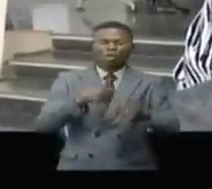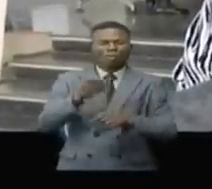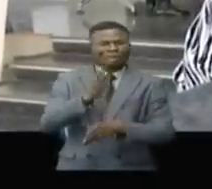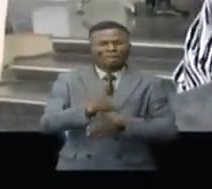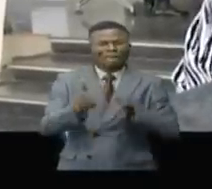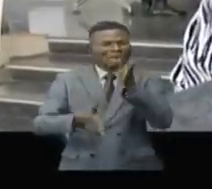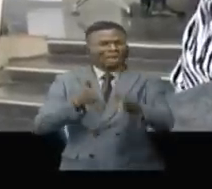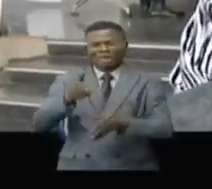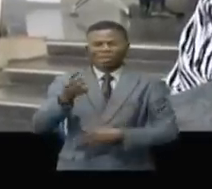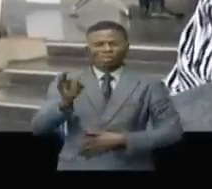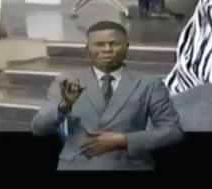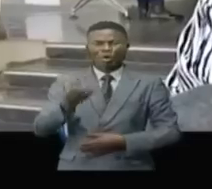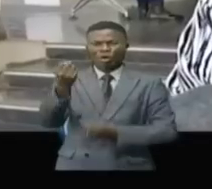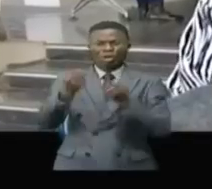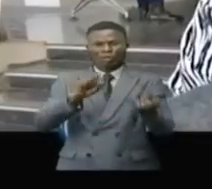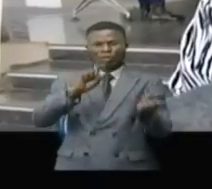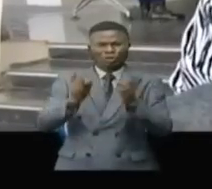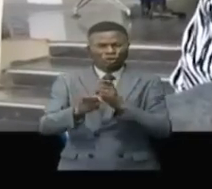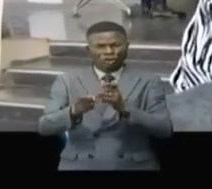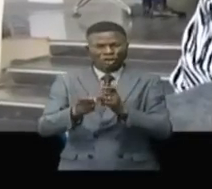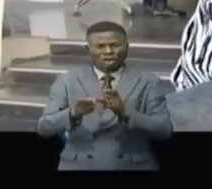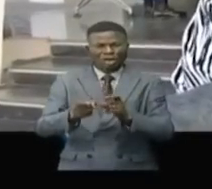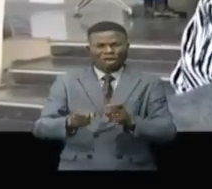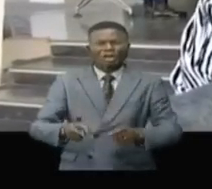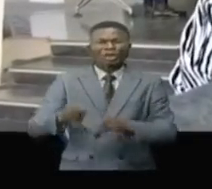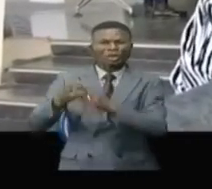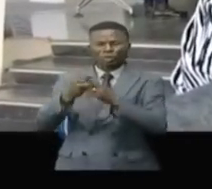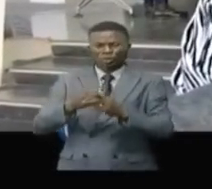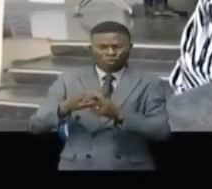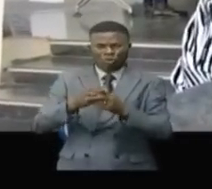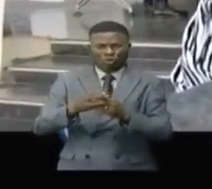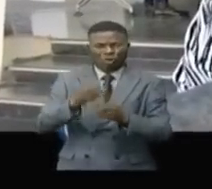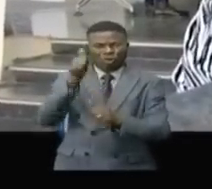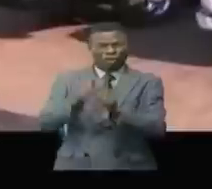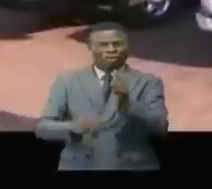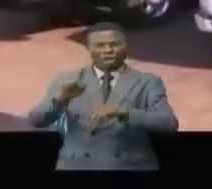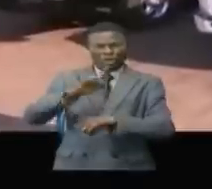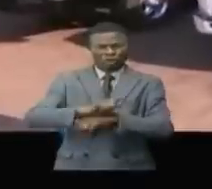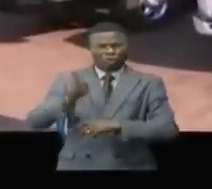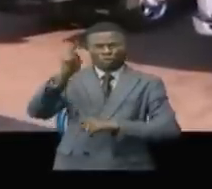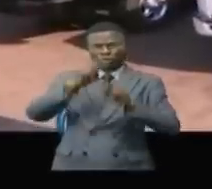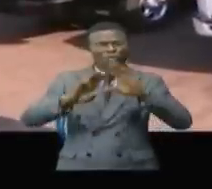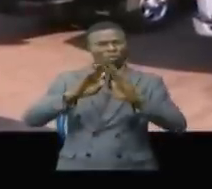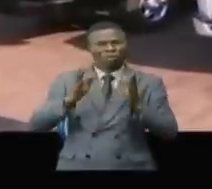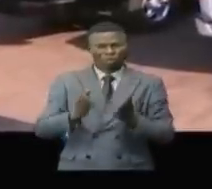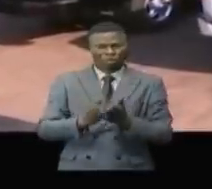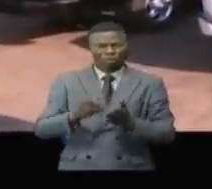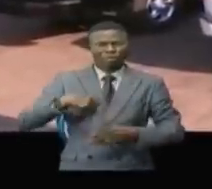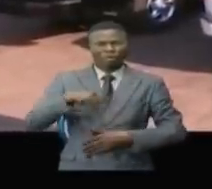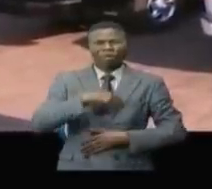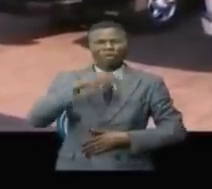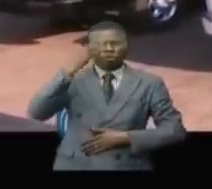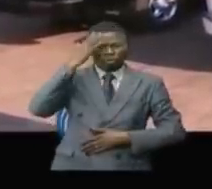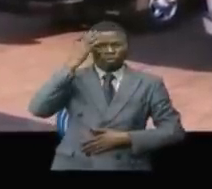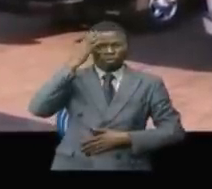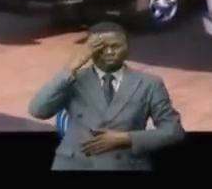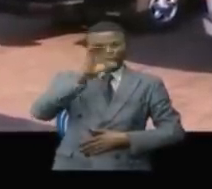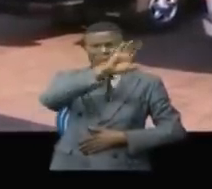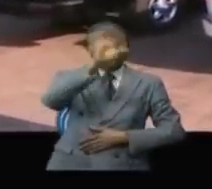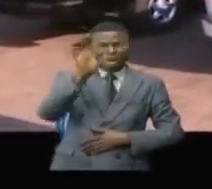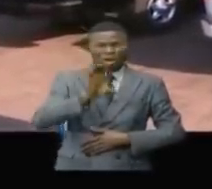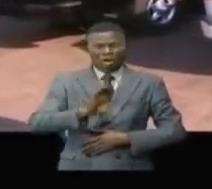véhicules changent le quotidien sécuritaire de notre population. Nous savons que la commune